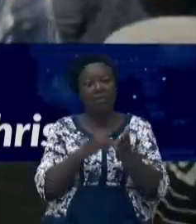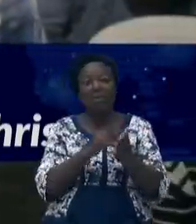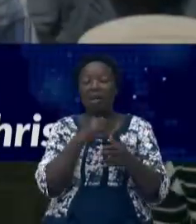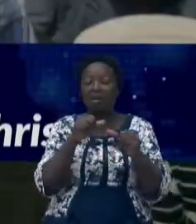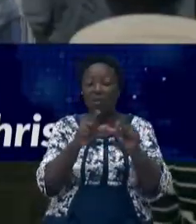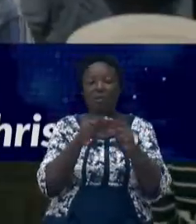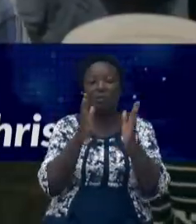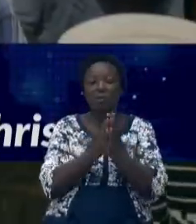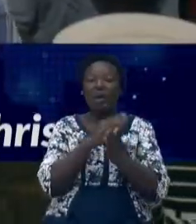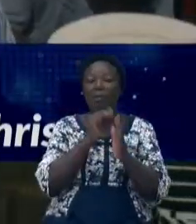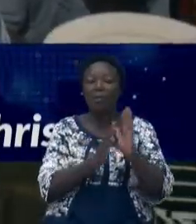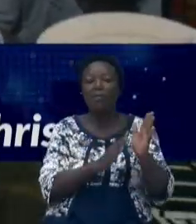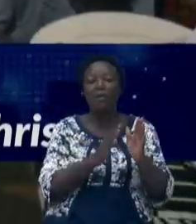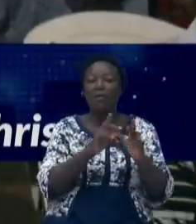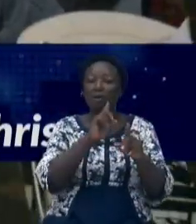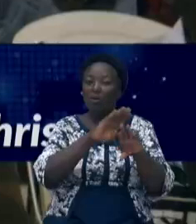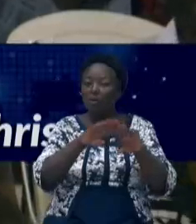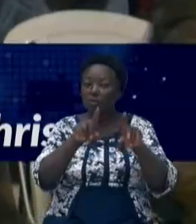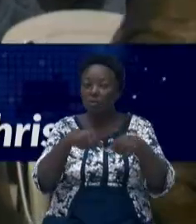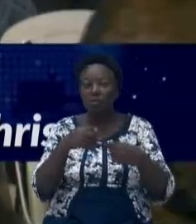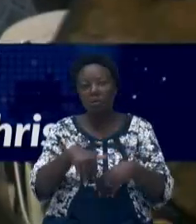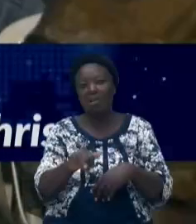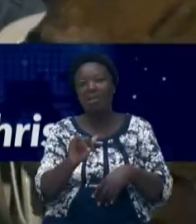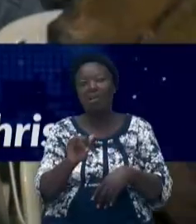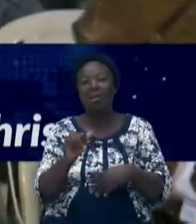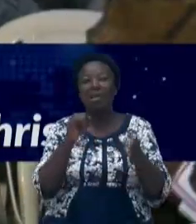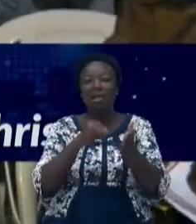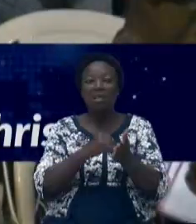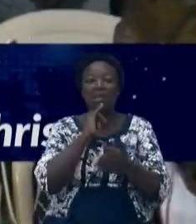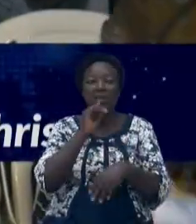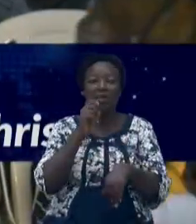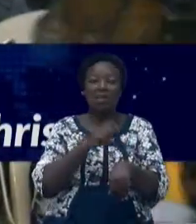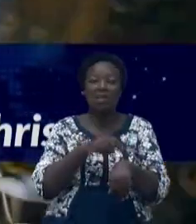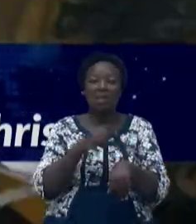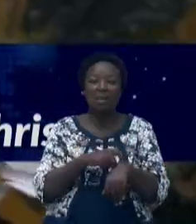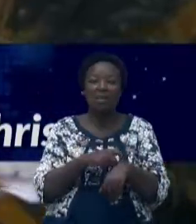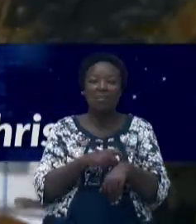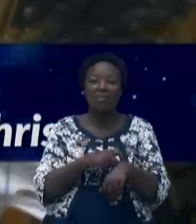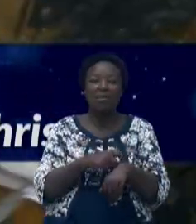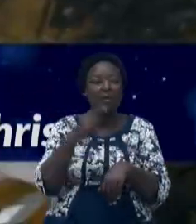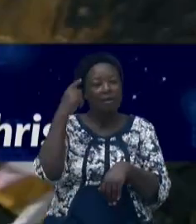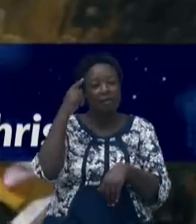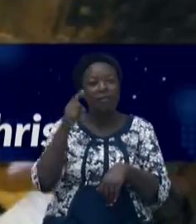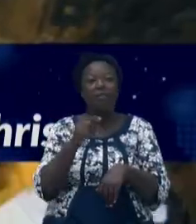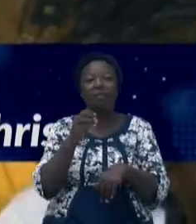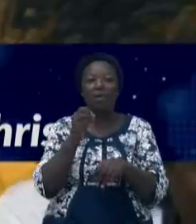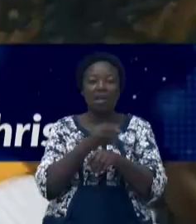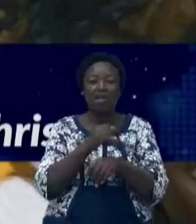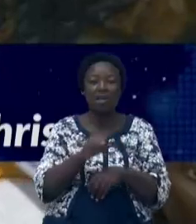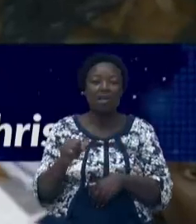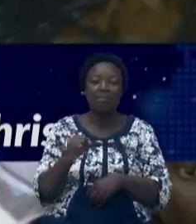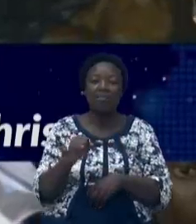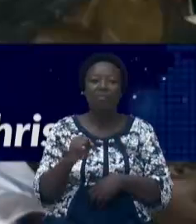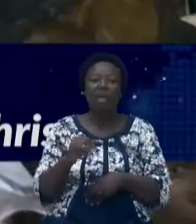non préparez vos pouces l'a prié préparez vous ne partez pas encore le pâté pas encore